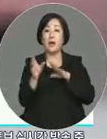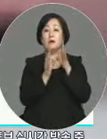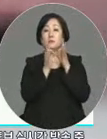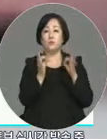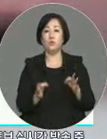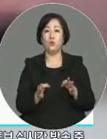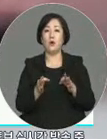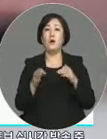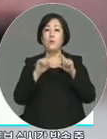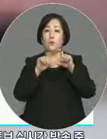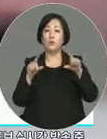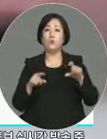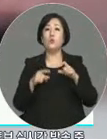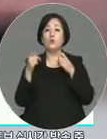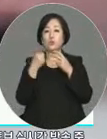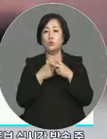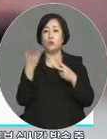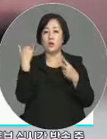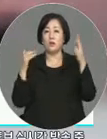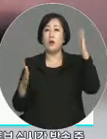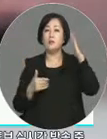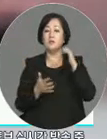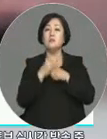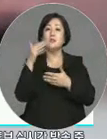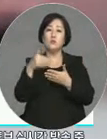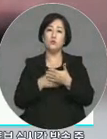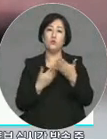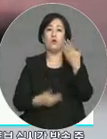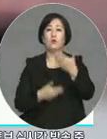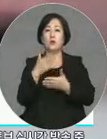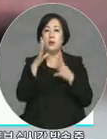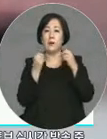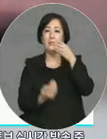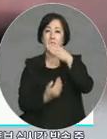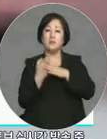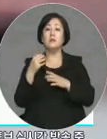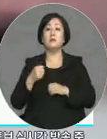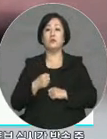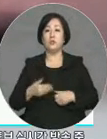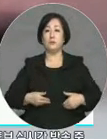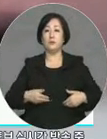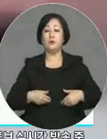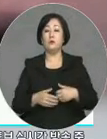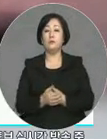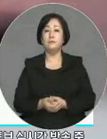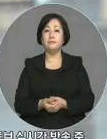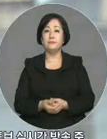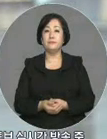중고거래를 하려는 아동들이 더 많아질 걸로 우려돼 주의가 필요합니다. 신혜지 기자입니다.